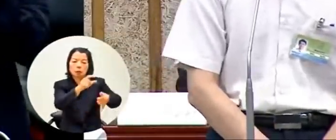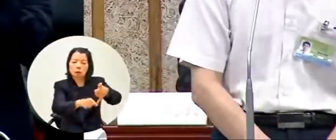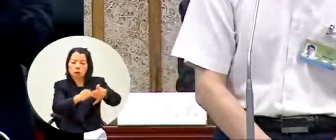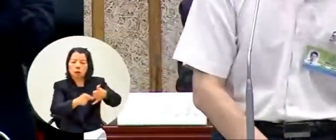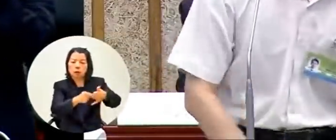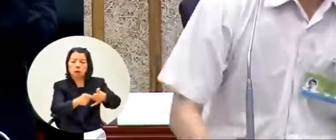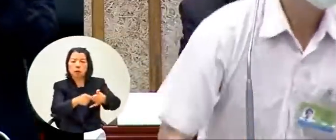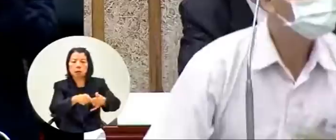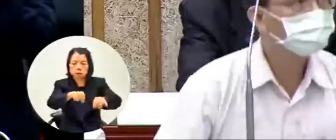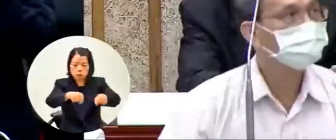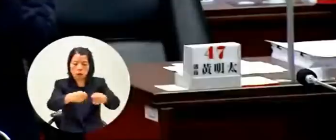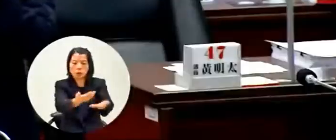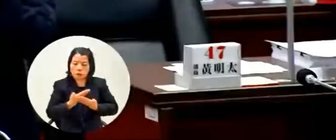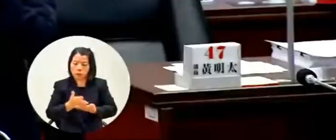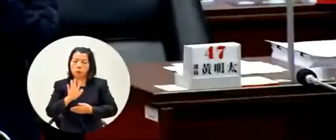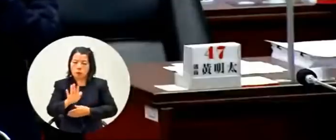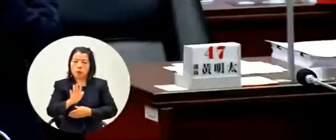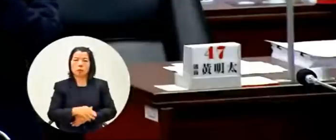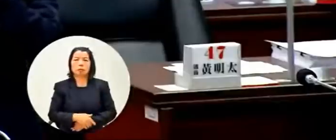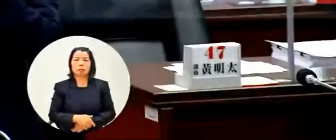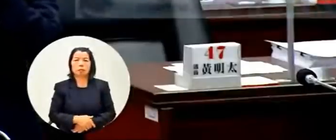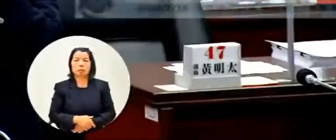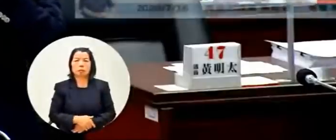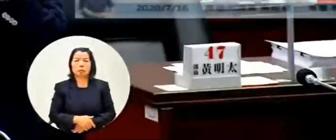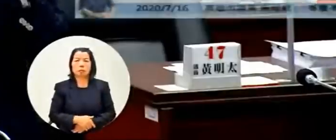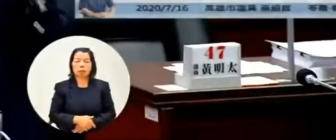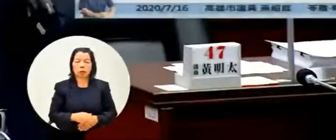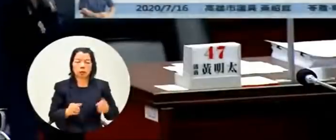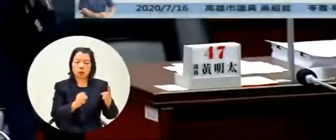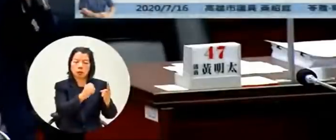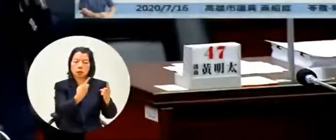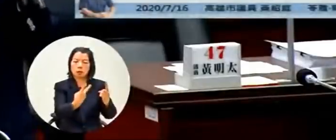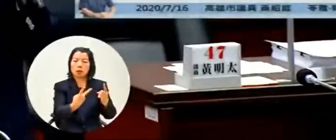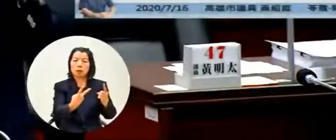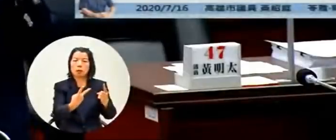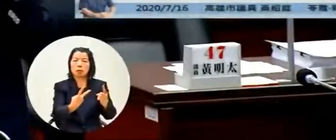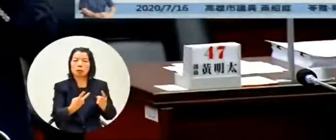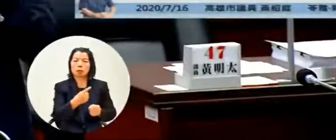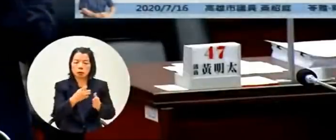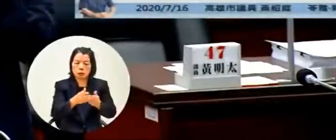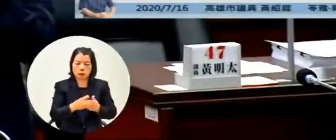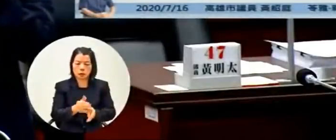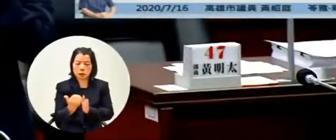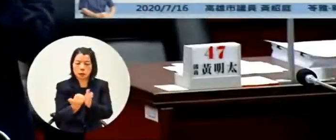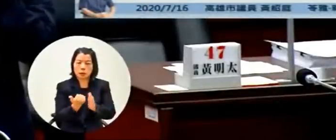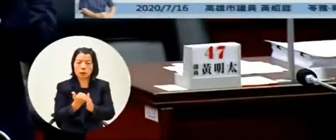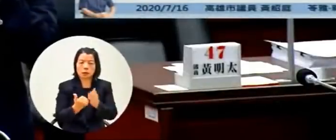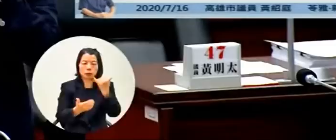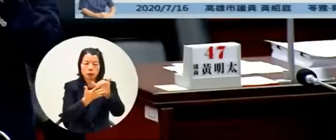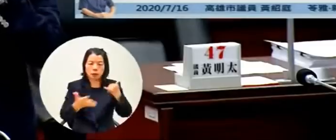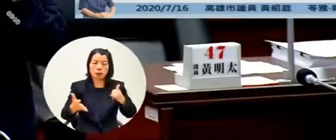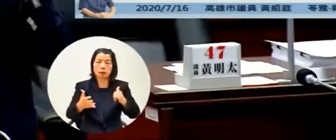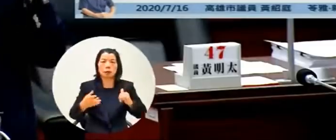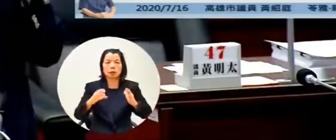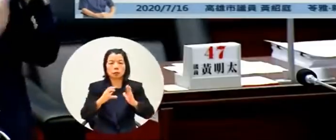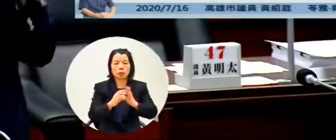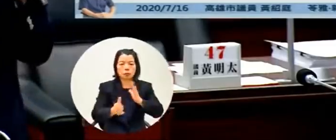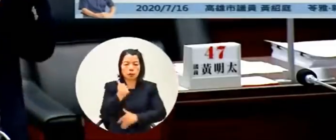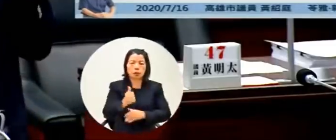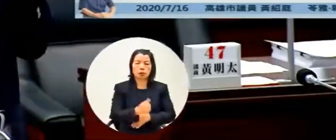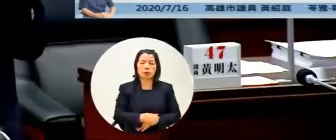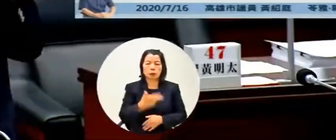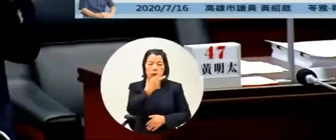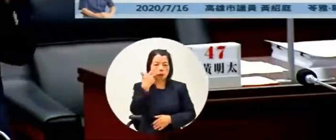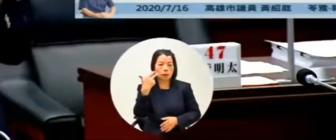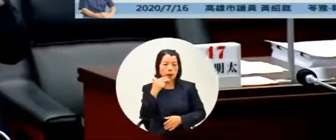来，你请坐哦。这个我们的确在102年透过我们前海洋局长赖瑞荣前局长，当